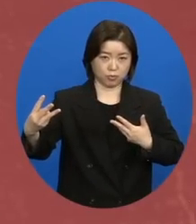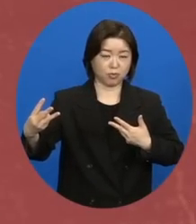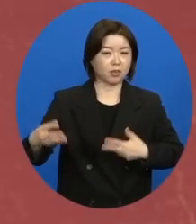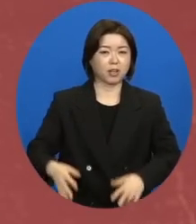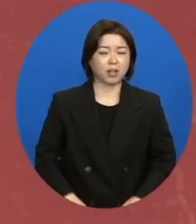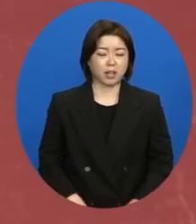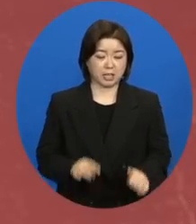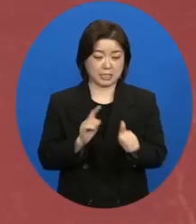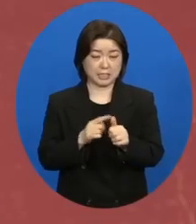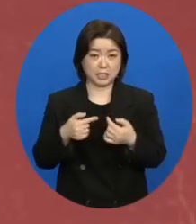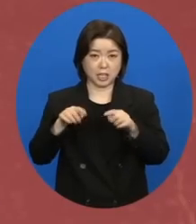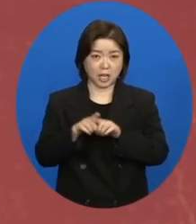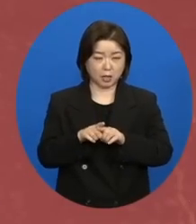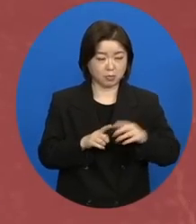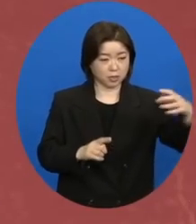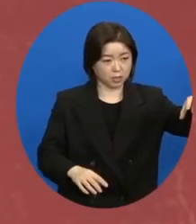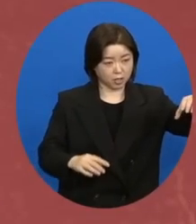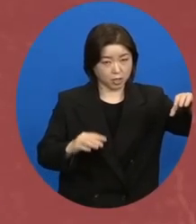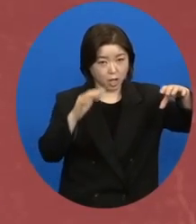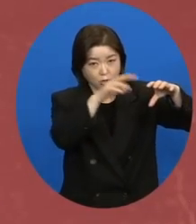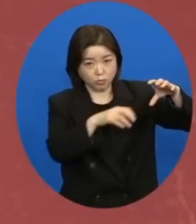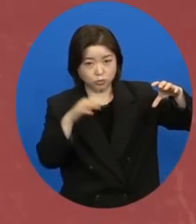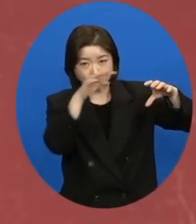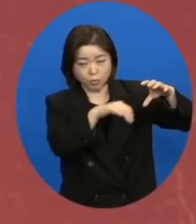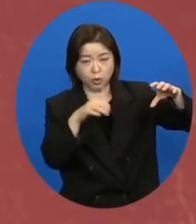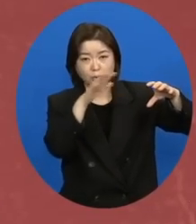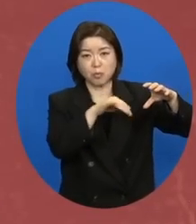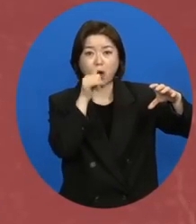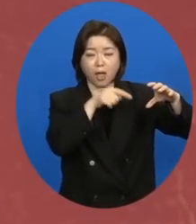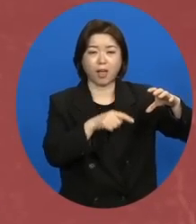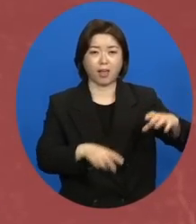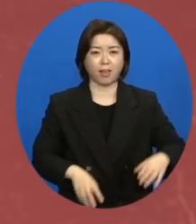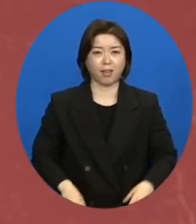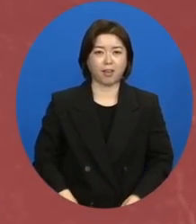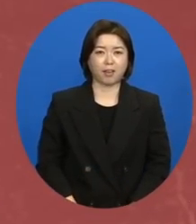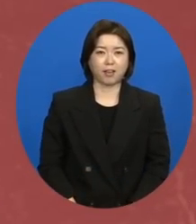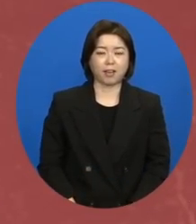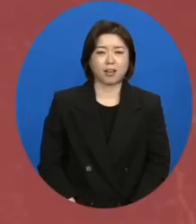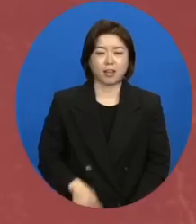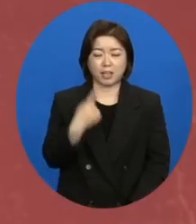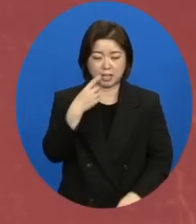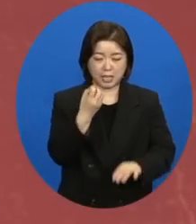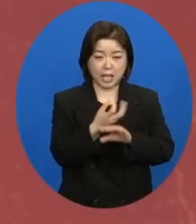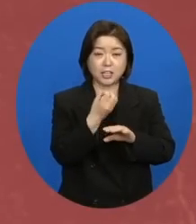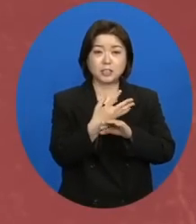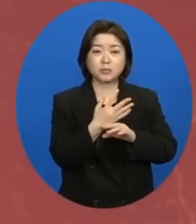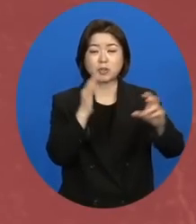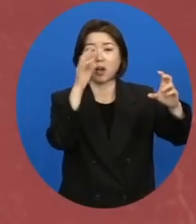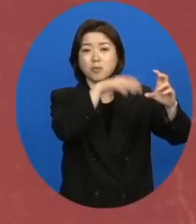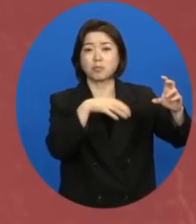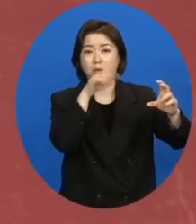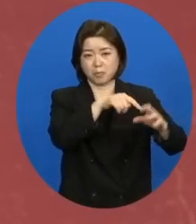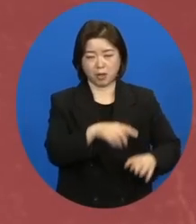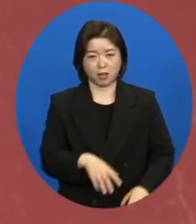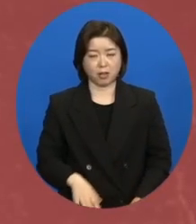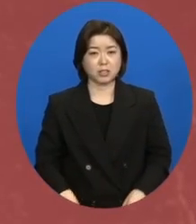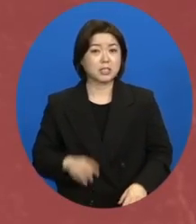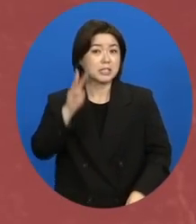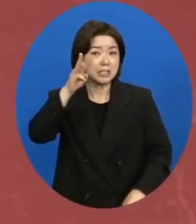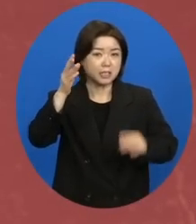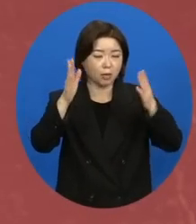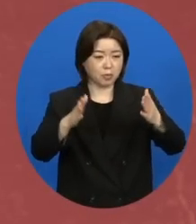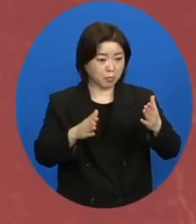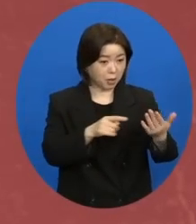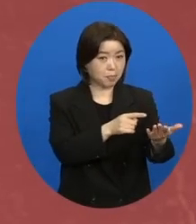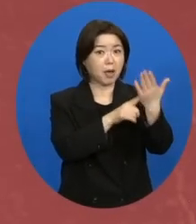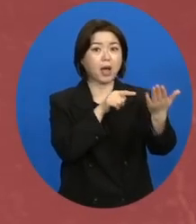신랑을 데리고 가서 파기 시작한 거예요. 금강을. 왜? 3일 만에 터진